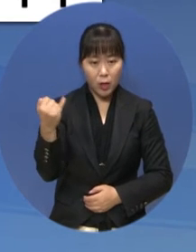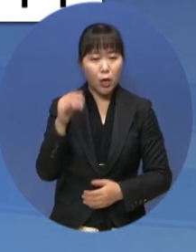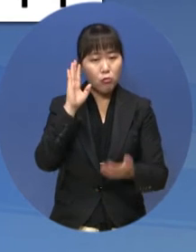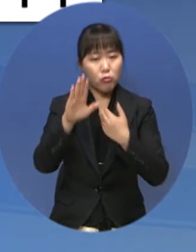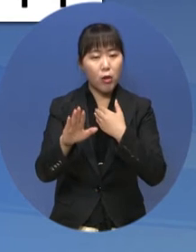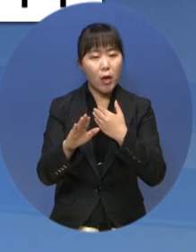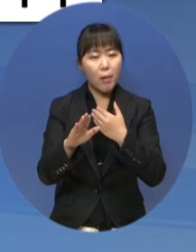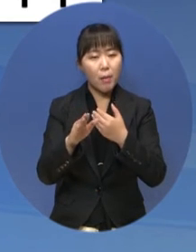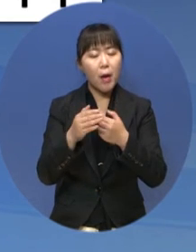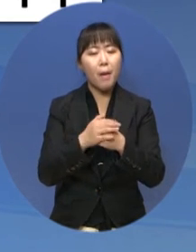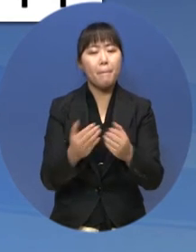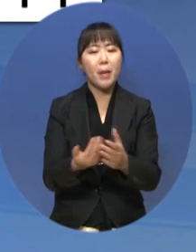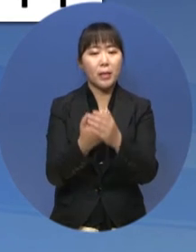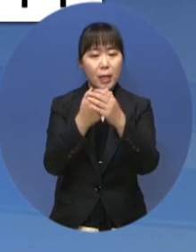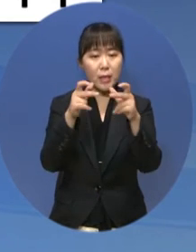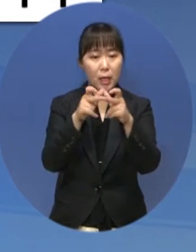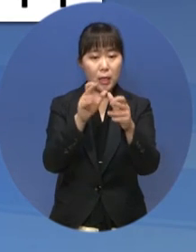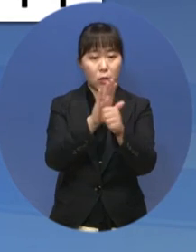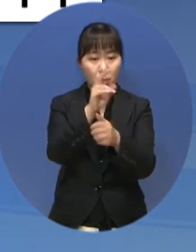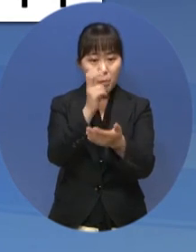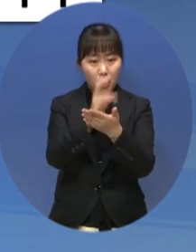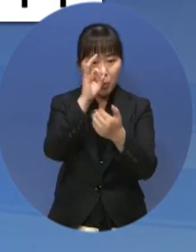생긴 발달장애지원법에서는